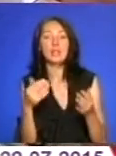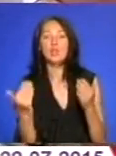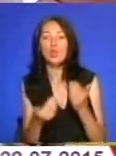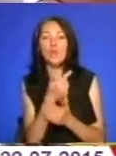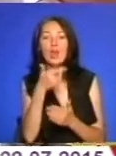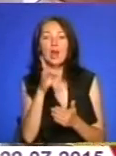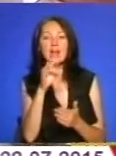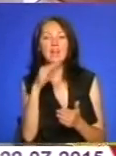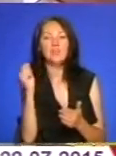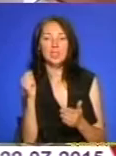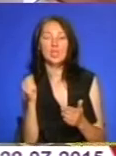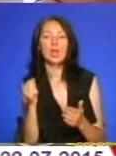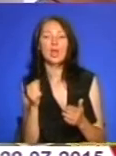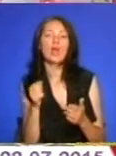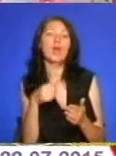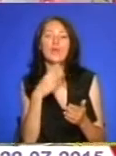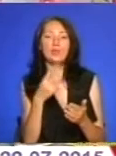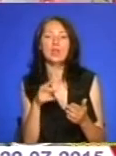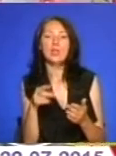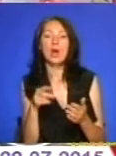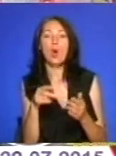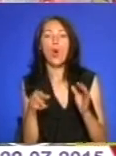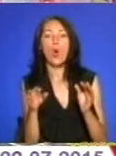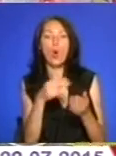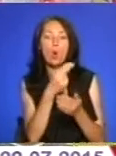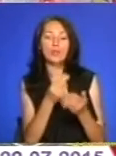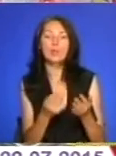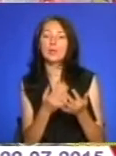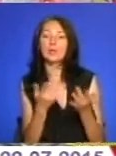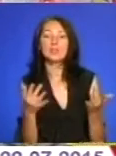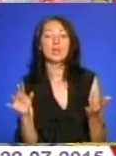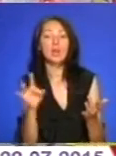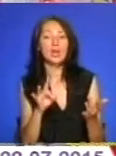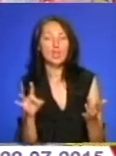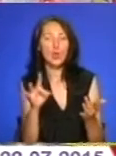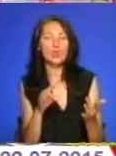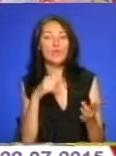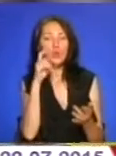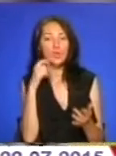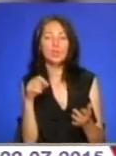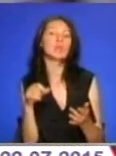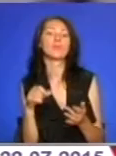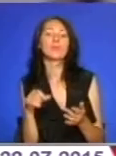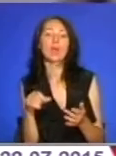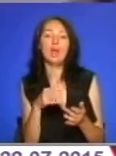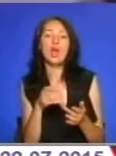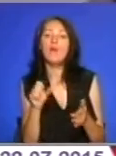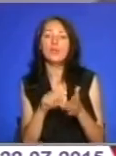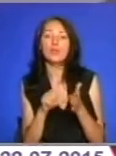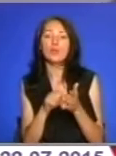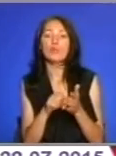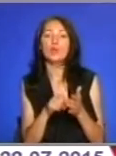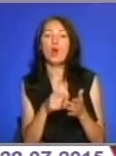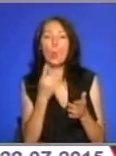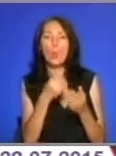звучання українським орнаментам різних регіонів України. Надихнули художницю до такого рішення відвідини екскурсії одного з музеїв